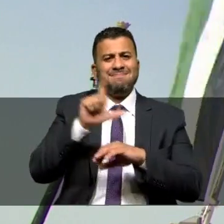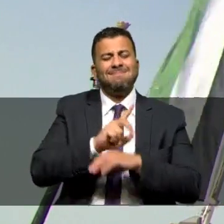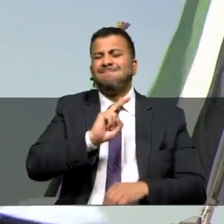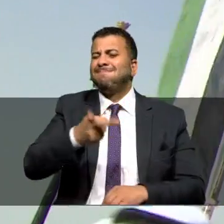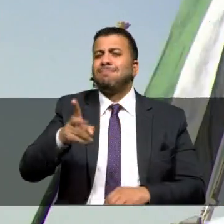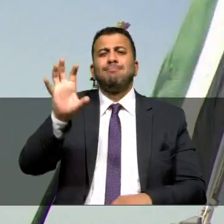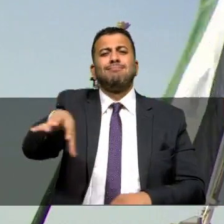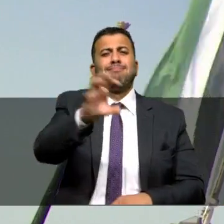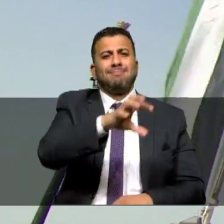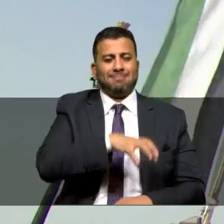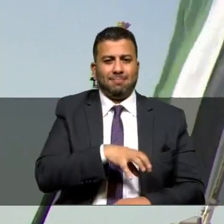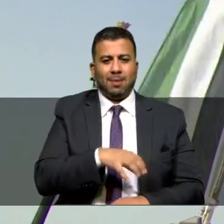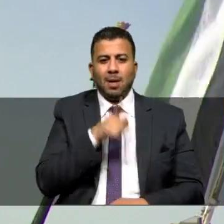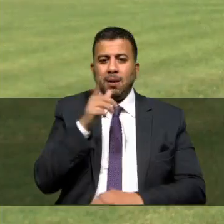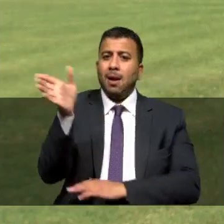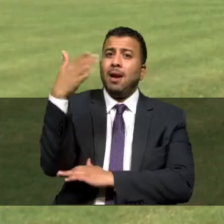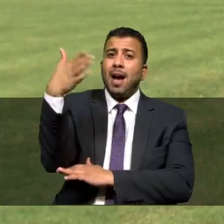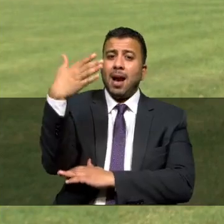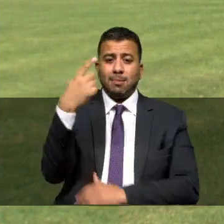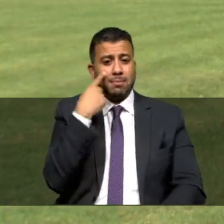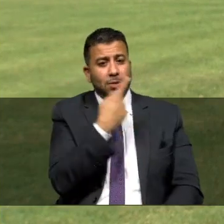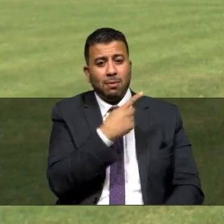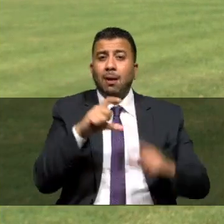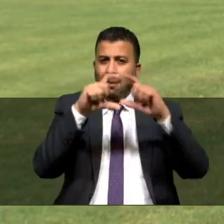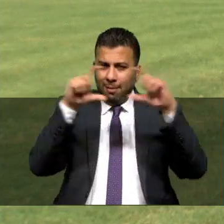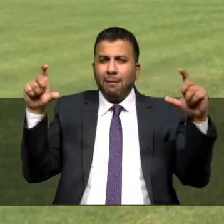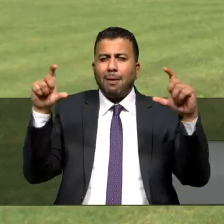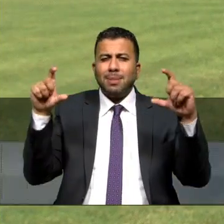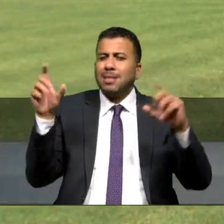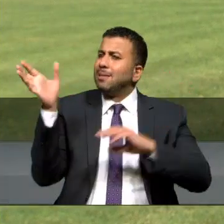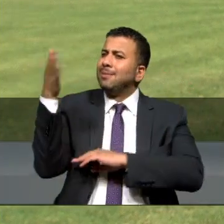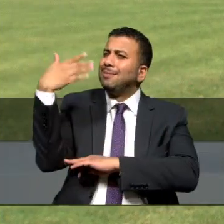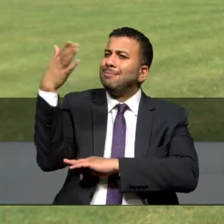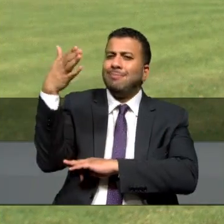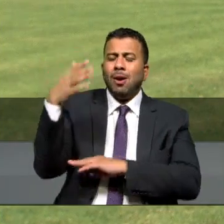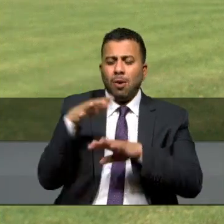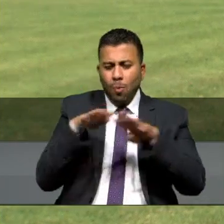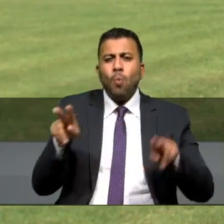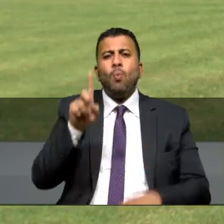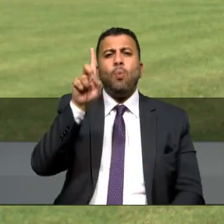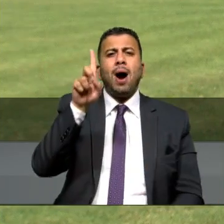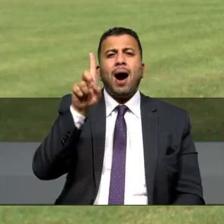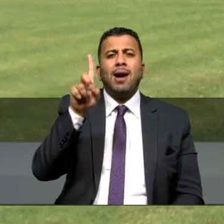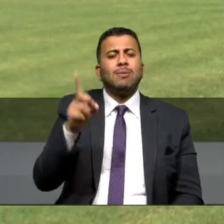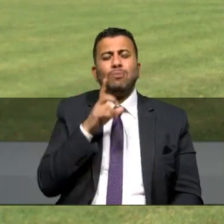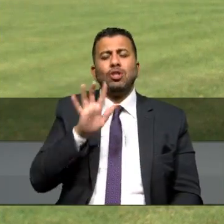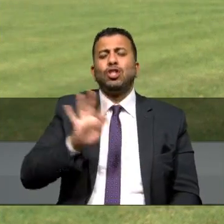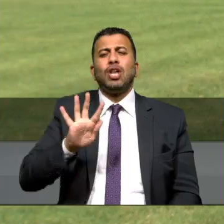المختلفة. هذا العلم اللي هو يعتبر رمز يوحد شعب دولة